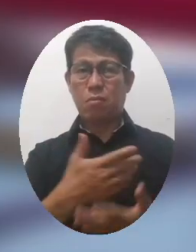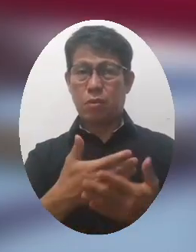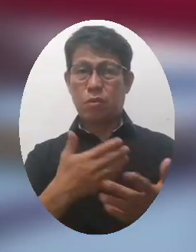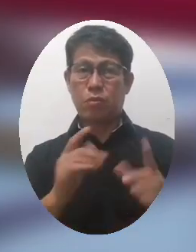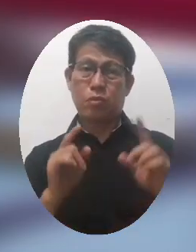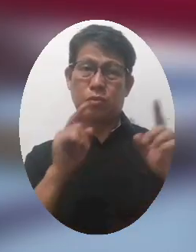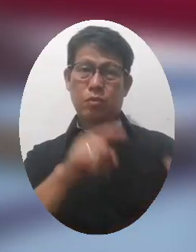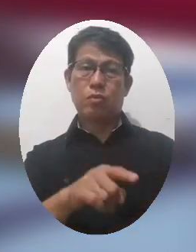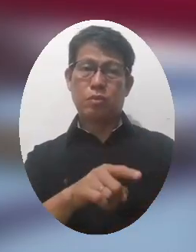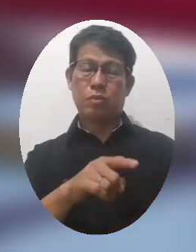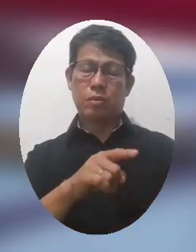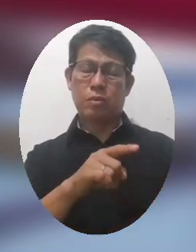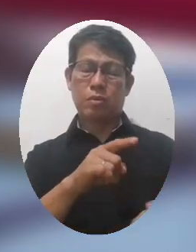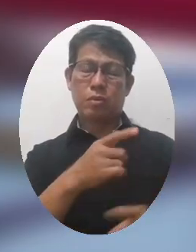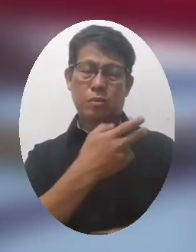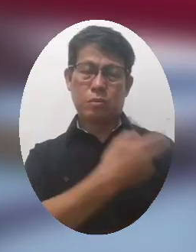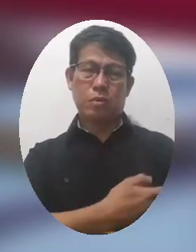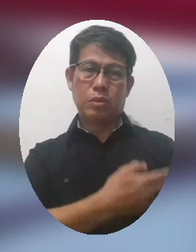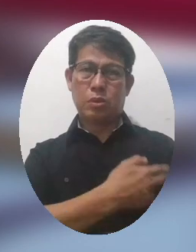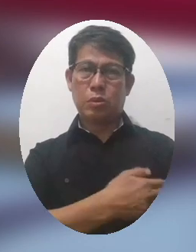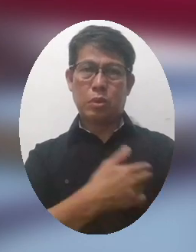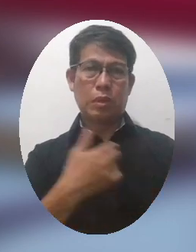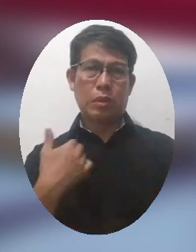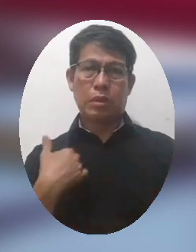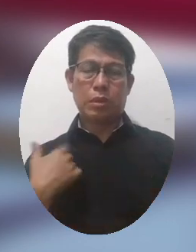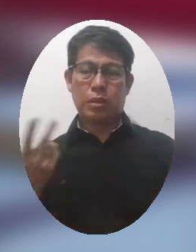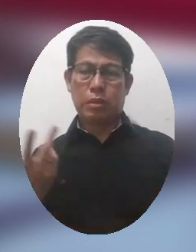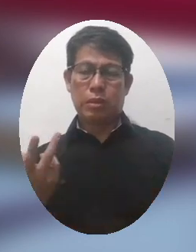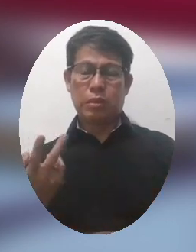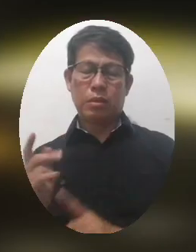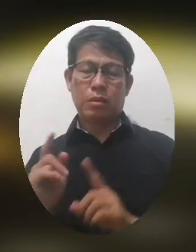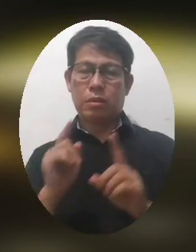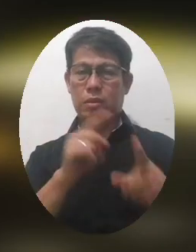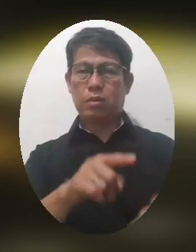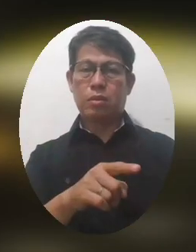na yung pang-COVID,